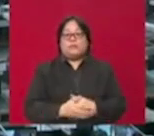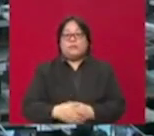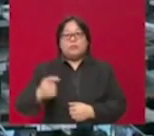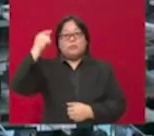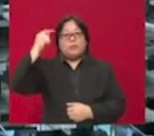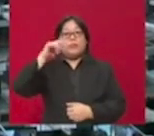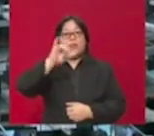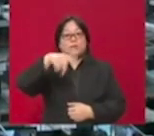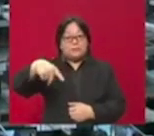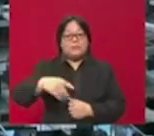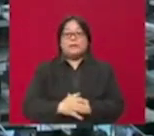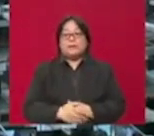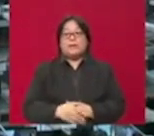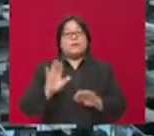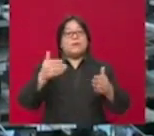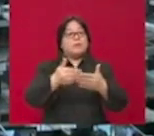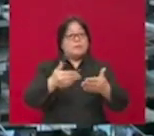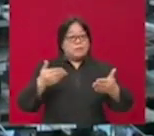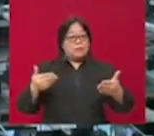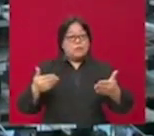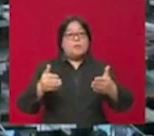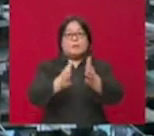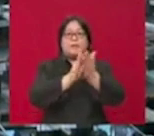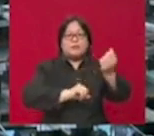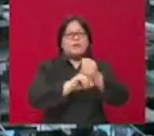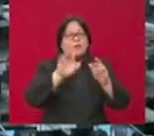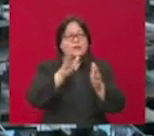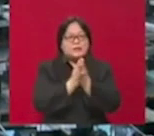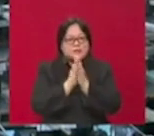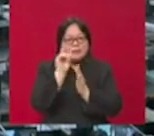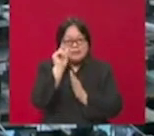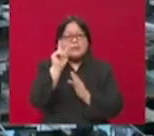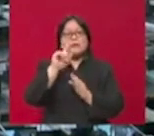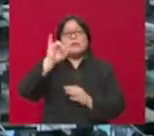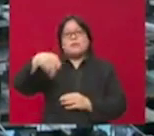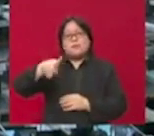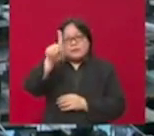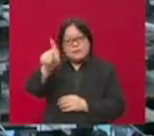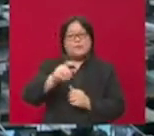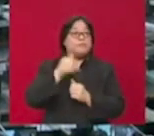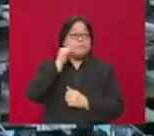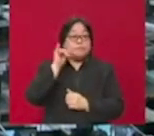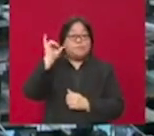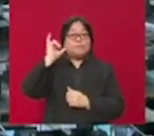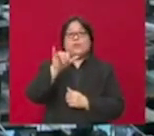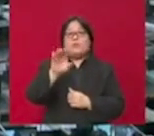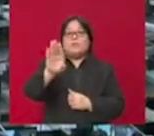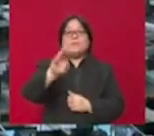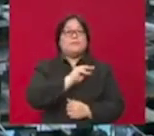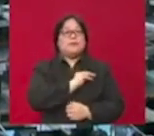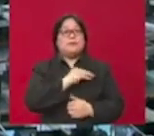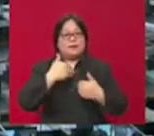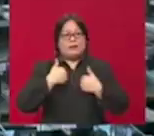Tuan Yang di-Pertua, sebelum diminta sokongan, saya nak minta petua daripada Tuan Yang di-Pertua. Semalam Yang Berhormat